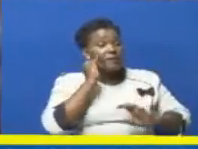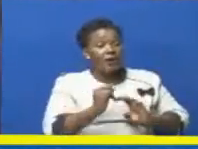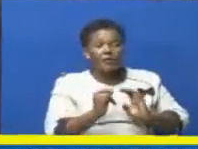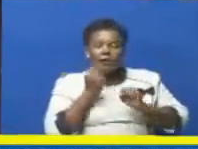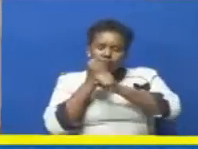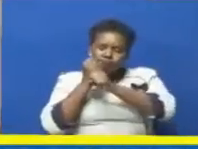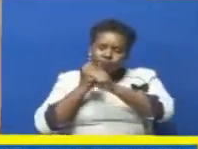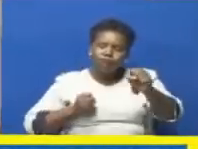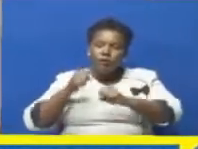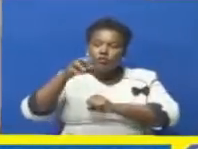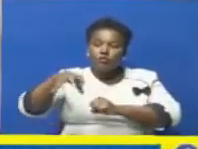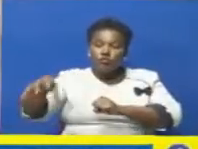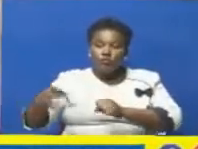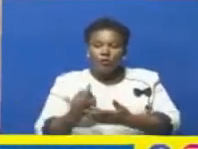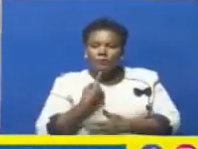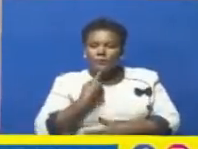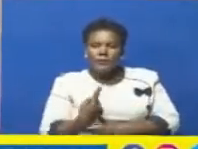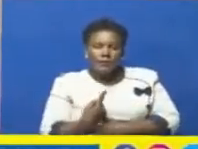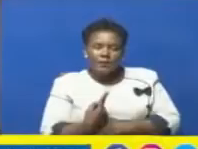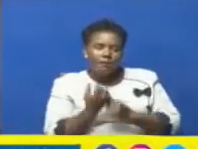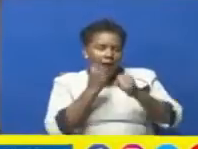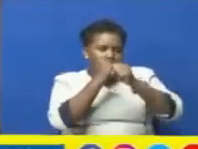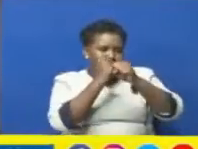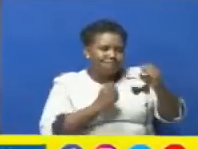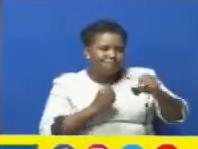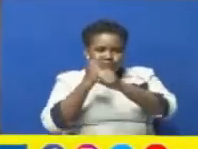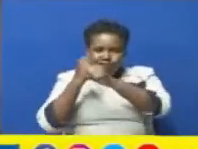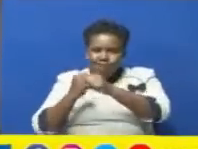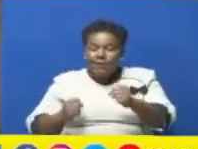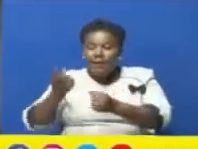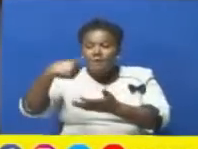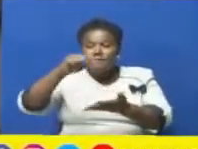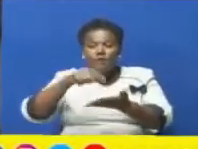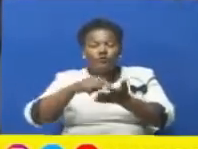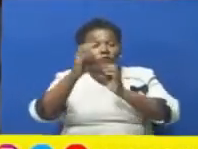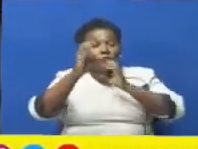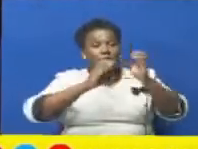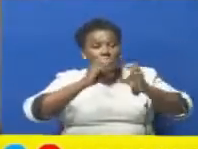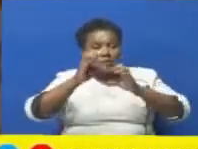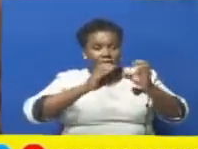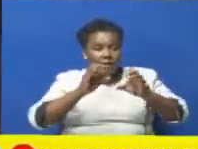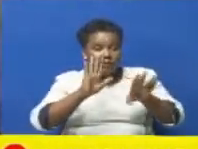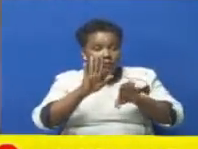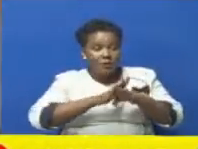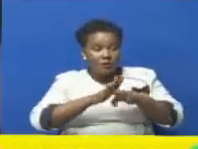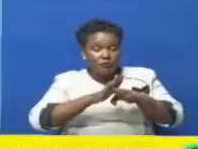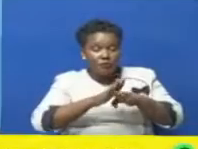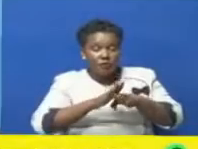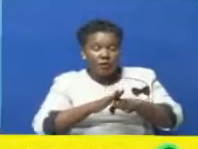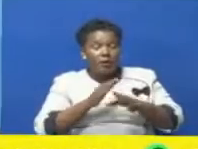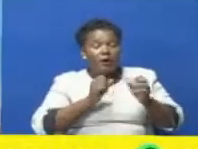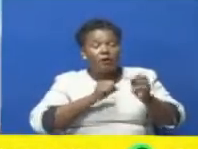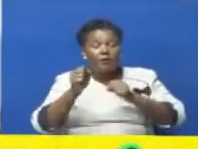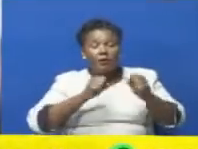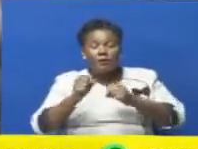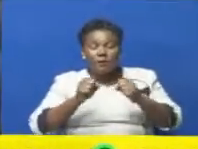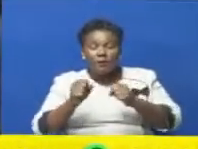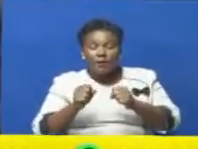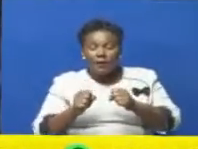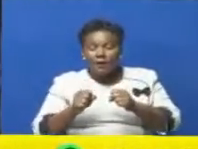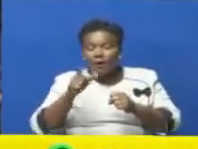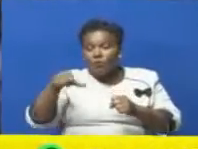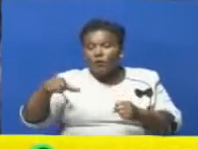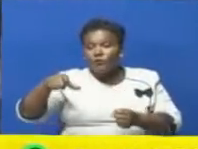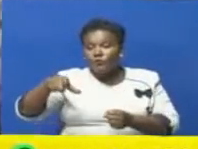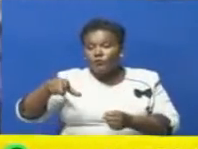soko hilo, huku ikidai kushambulia vituo vya mawasiliano vinavyotumiwa na wapiganaji wa jimbo la Tigray, Tigray People's Liberation